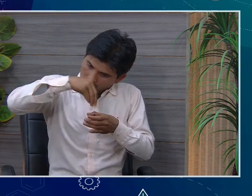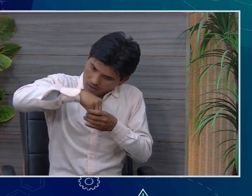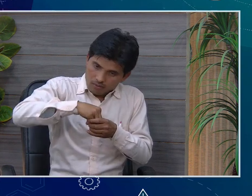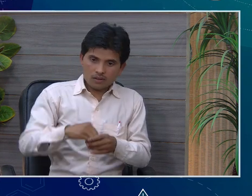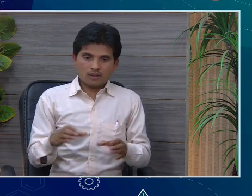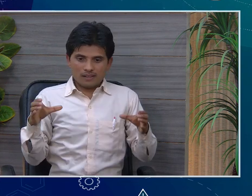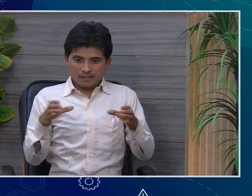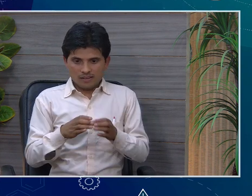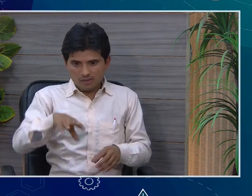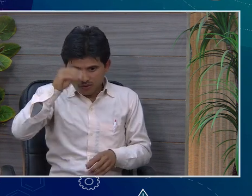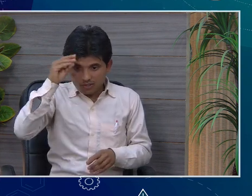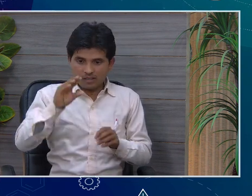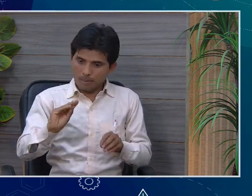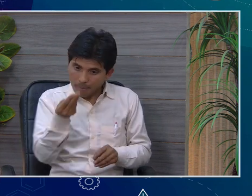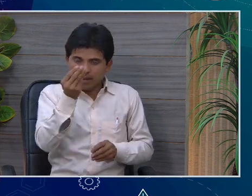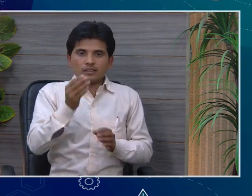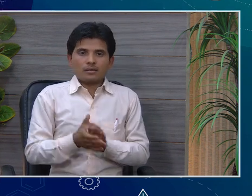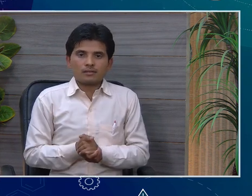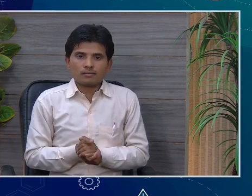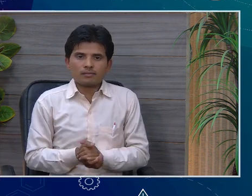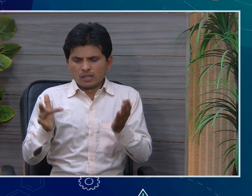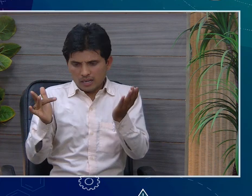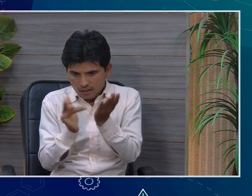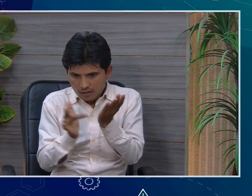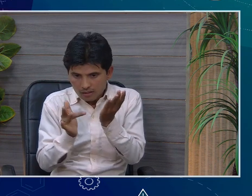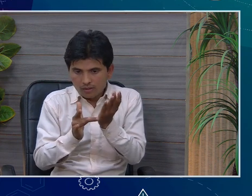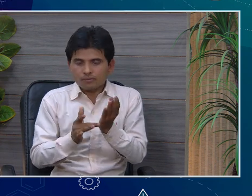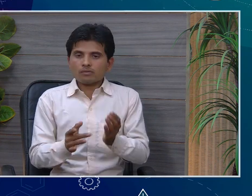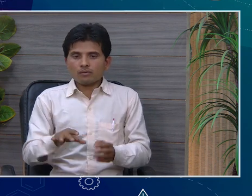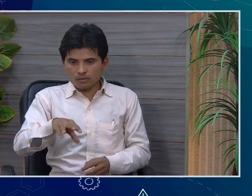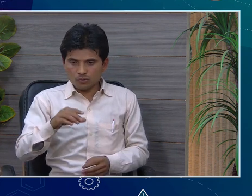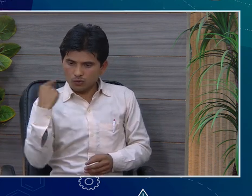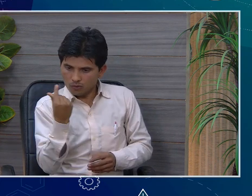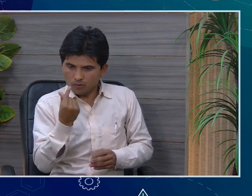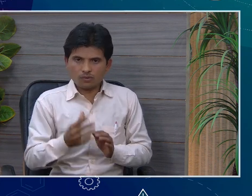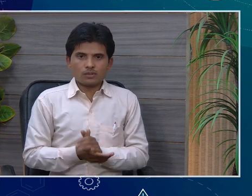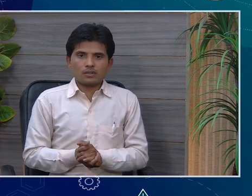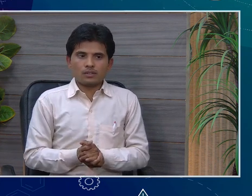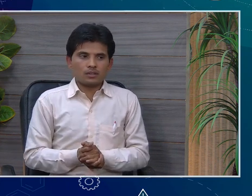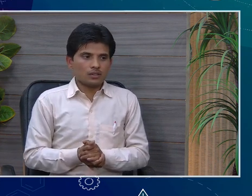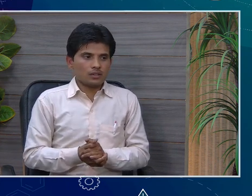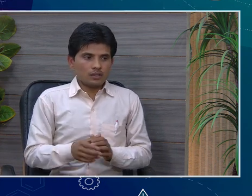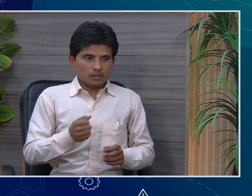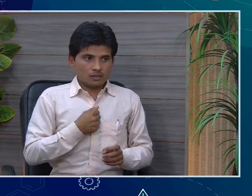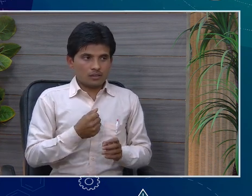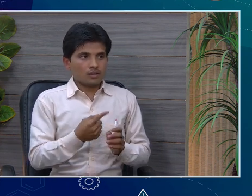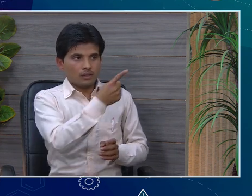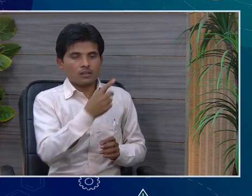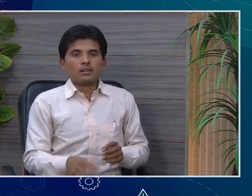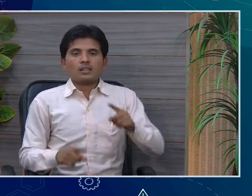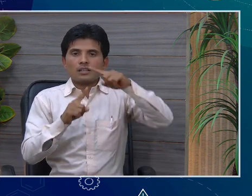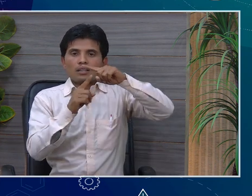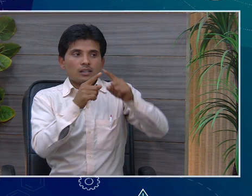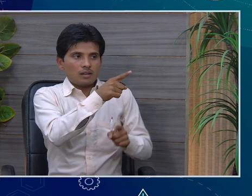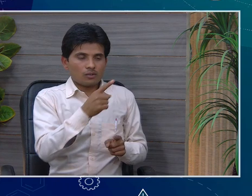करते हैं और उसमें साथ में कुछ टेक्नोलॉजिकल डिवाइस यूज कर सकते हैं जो कि एडेप्टेशन के रूप में यूज करें जैसे कि मेरे पास यह टॉक थर्मामीटर